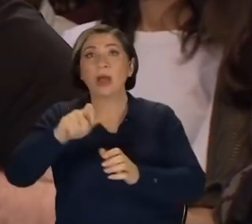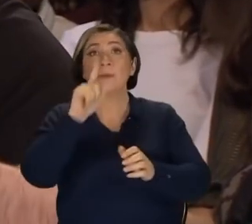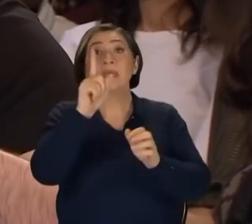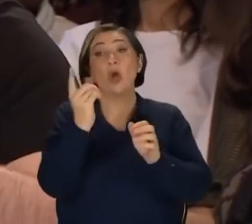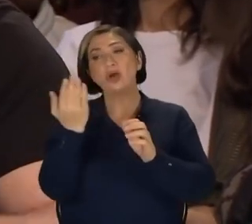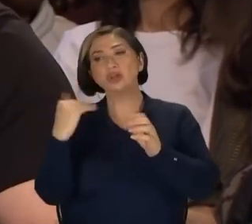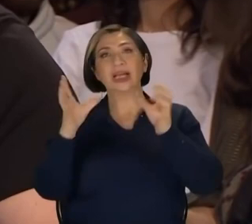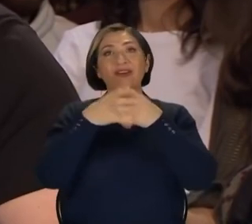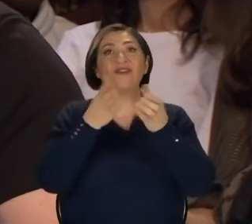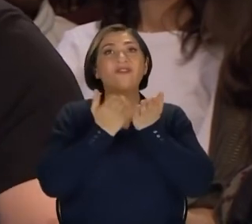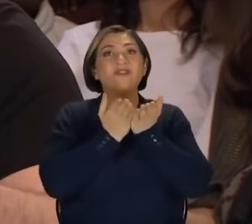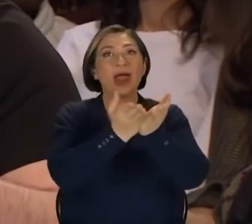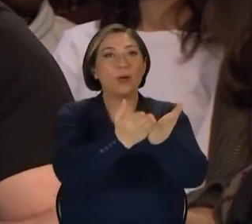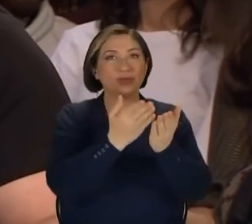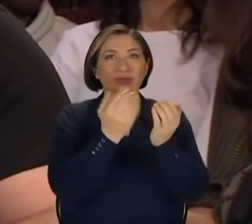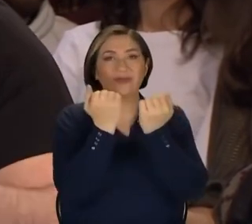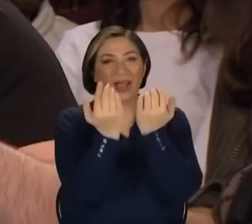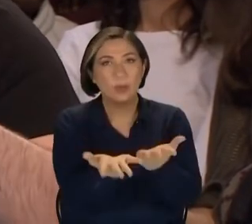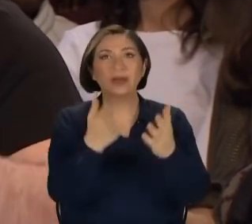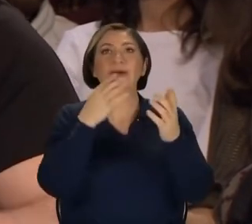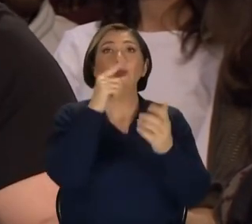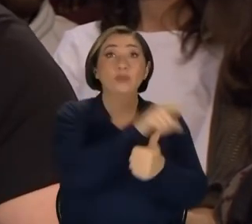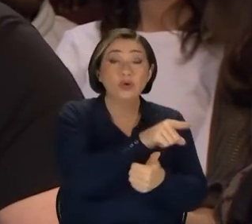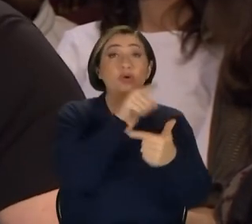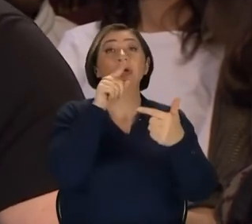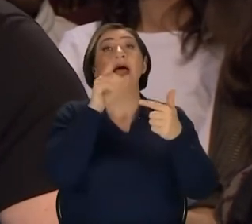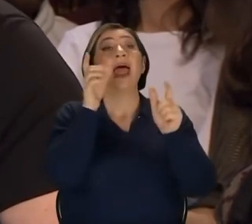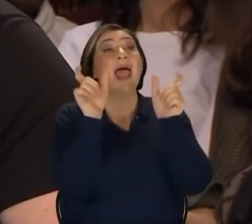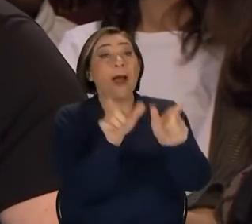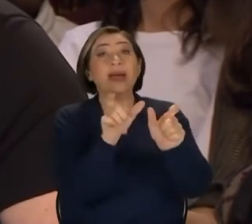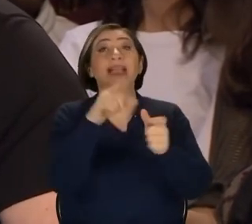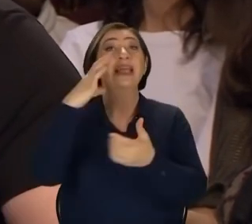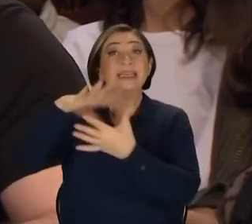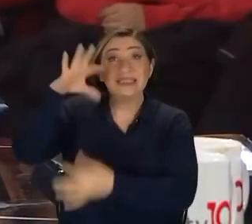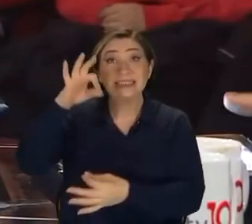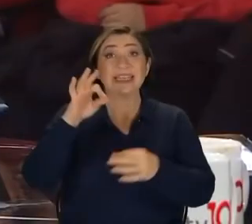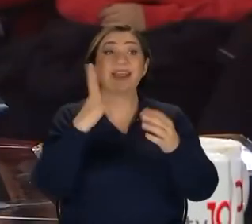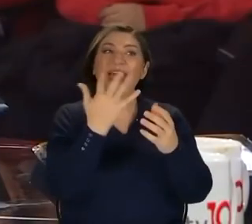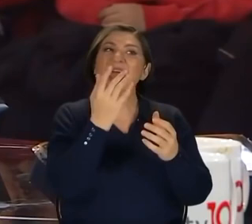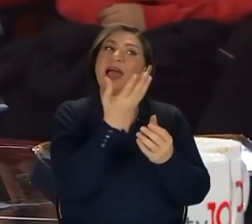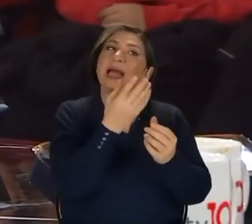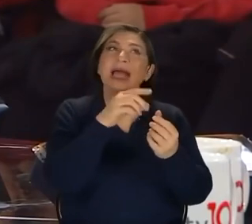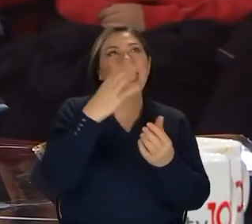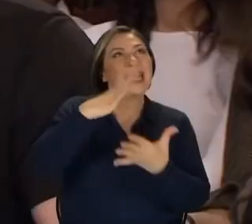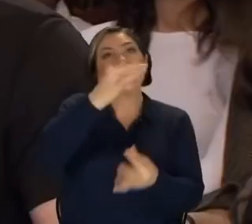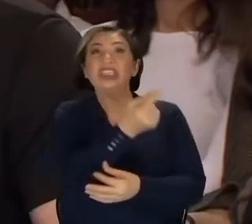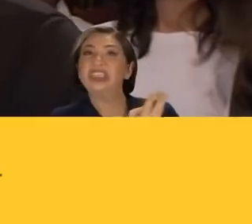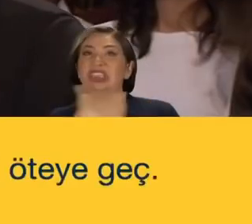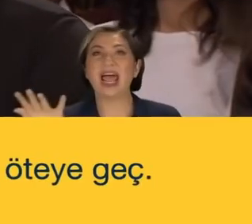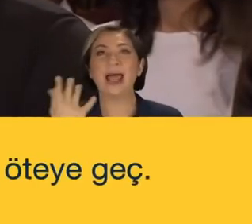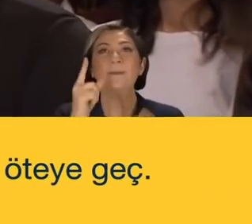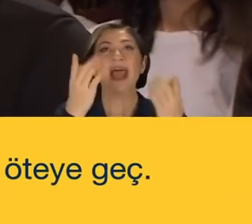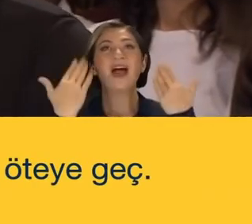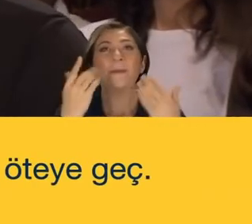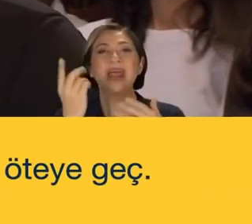önceki gruptaki Feribot'taki karakter bu. Sonra Emanet'teki karakter ya da karakterler aslında aynı havada. Bir